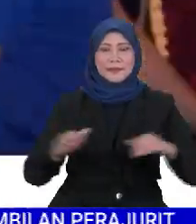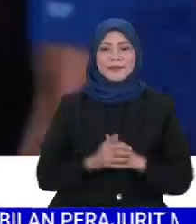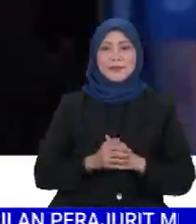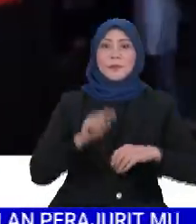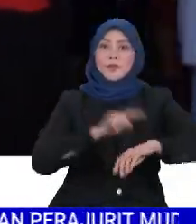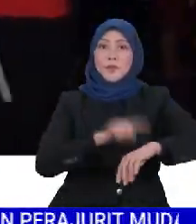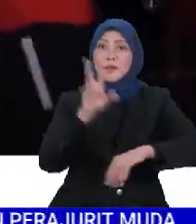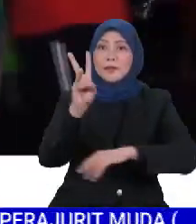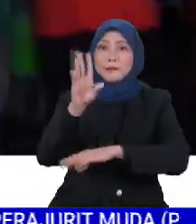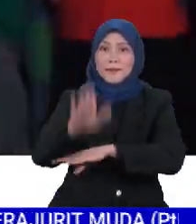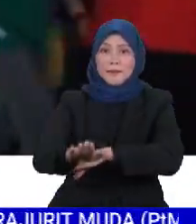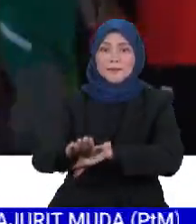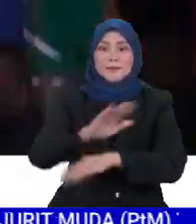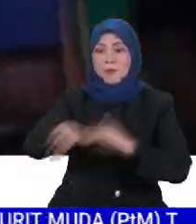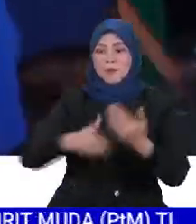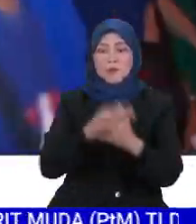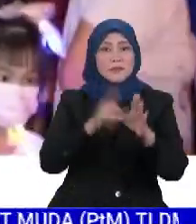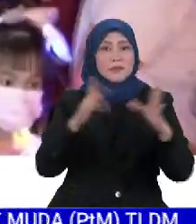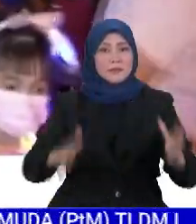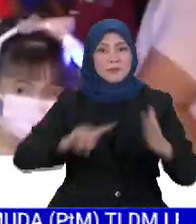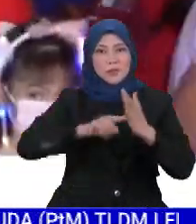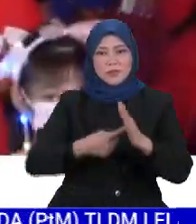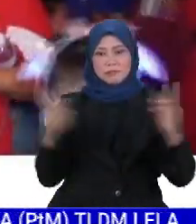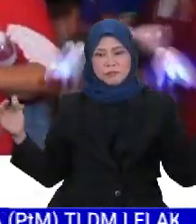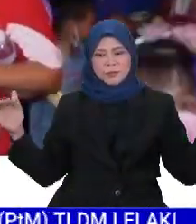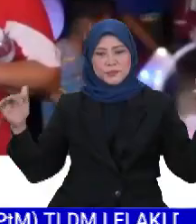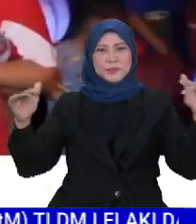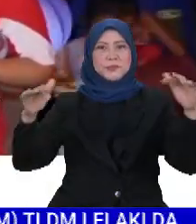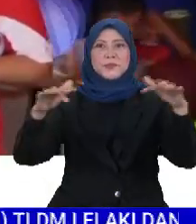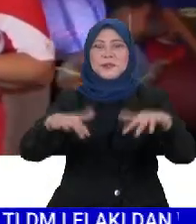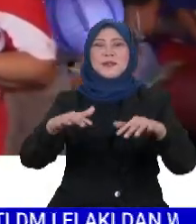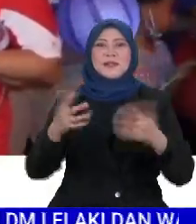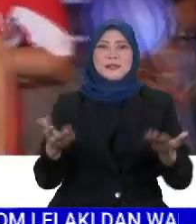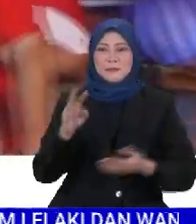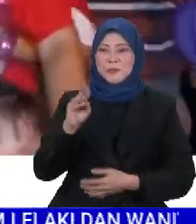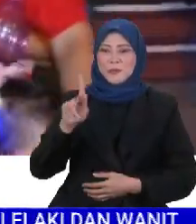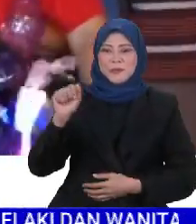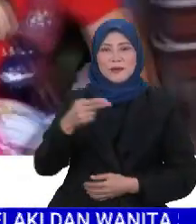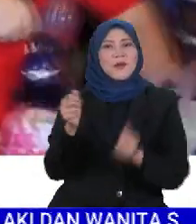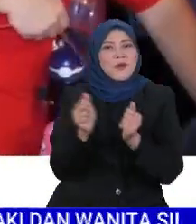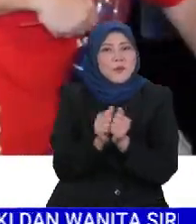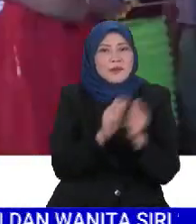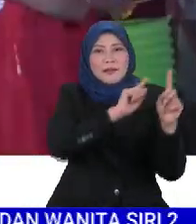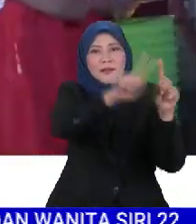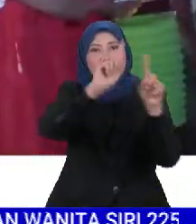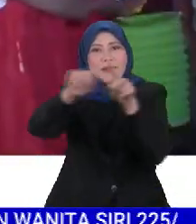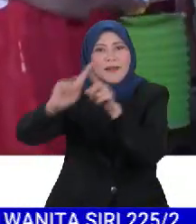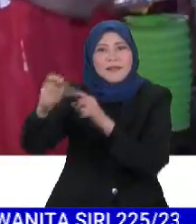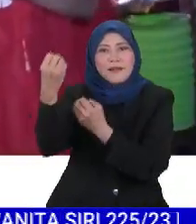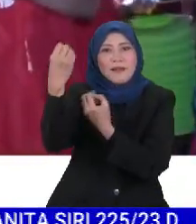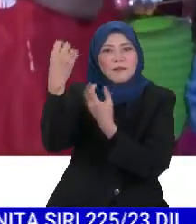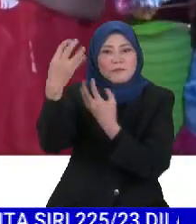seawal pukul 6 petang, peserta mula memenuhi dataran Pehin Setia Raja Mukah membawa bersama pelbagai jenis